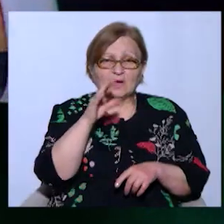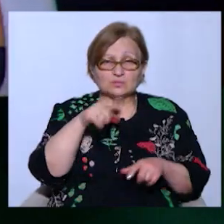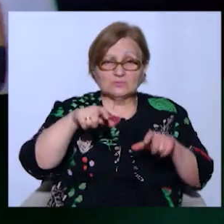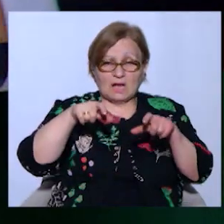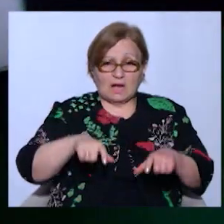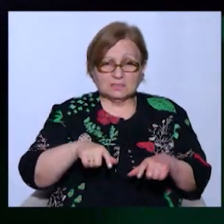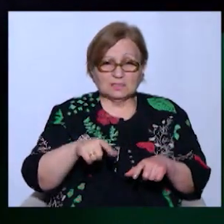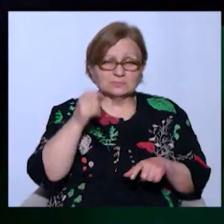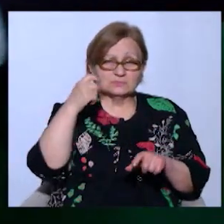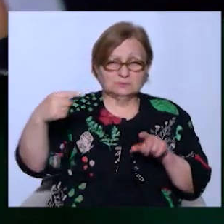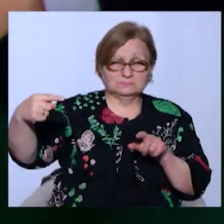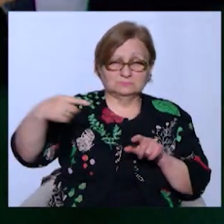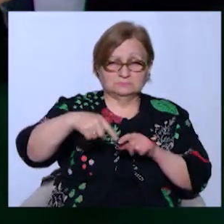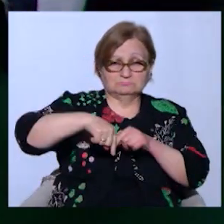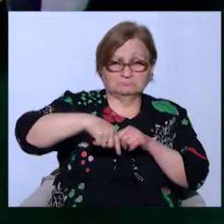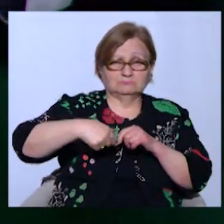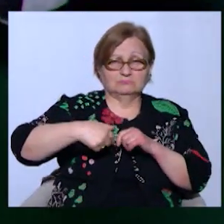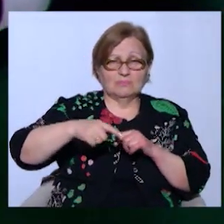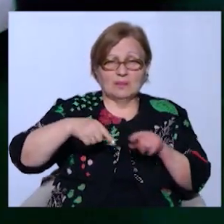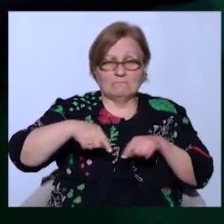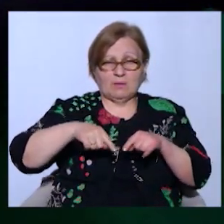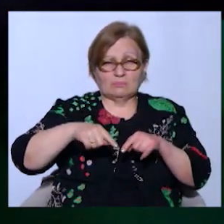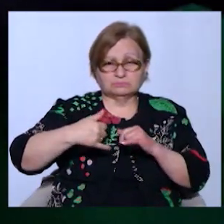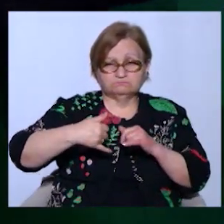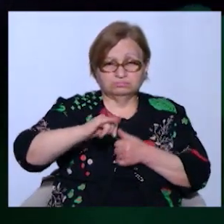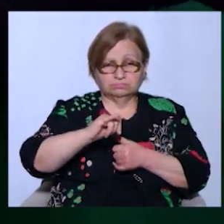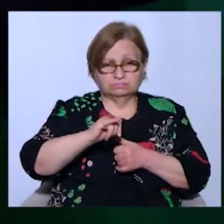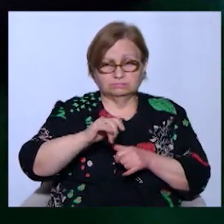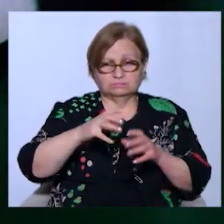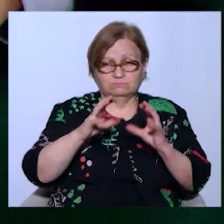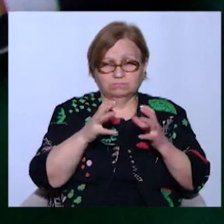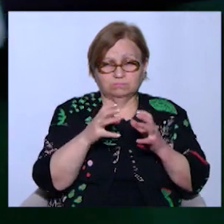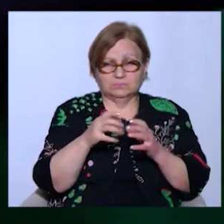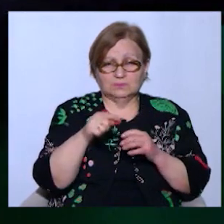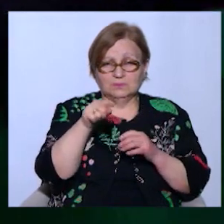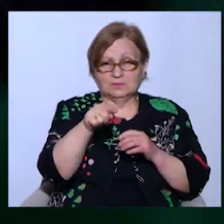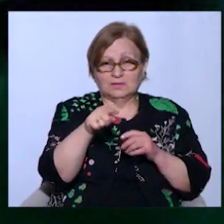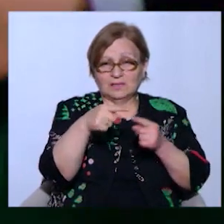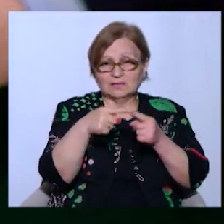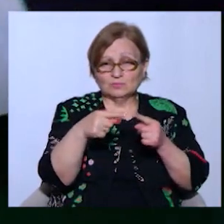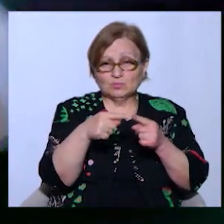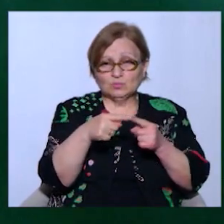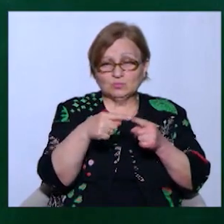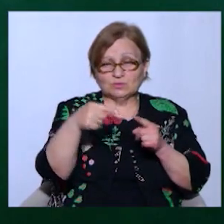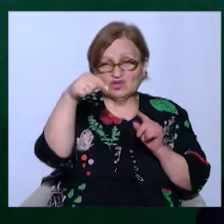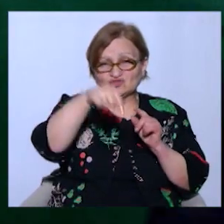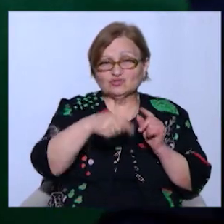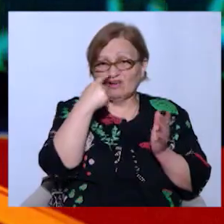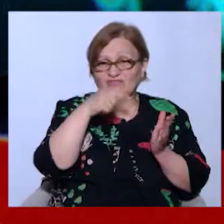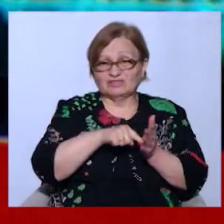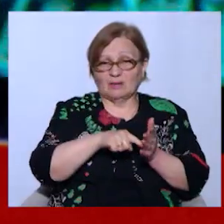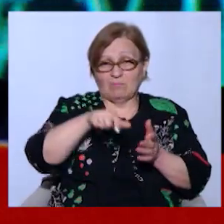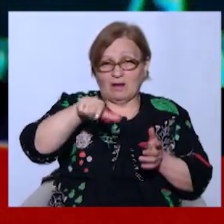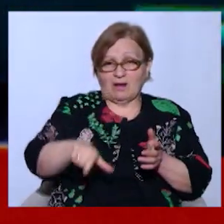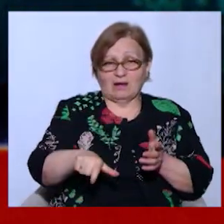აი როცა აქედან ურტყამს, ხედავთ აქედან როცა ურტყამს, აი ამ კუთხეზეა ლაპარაკი. აი ამ კუთხეზე ეს კუთხე